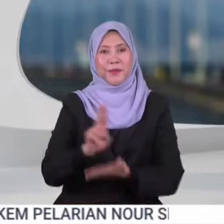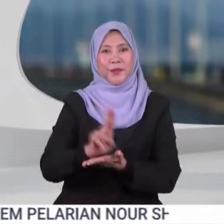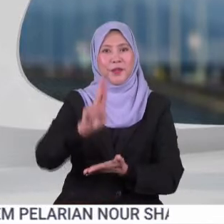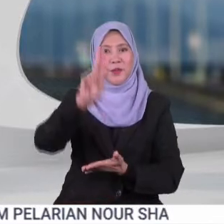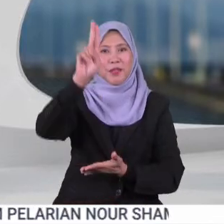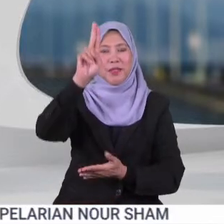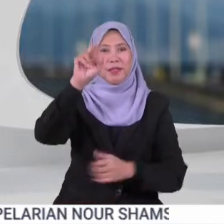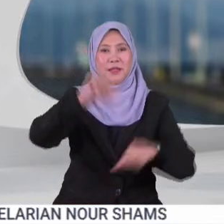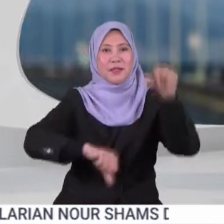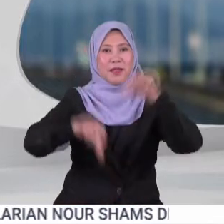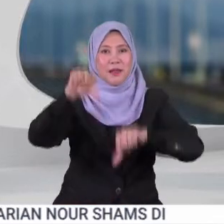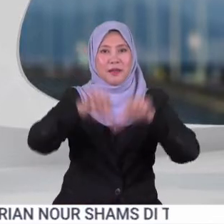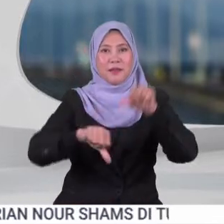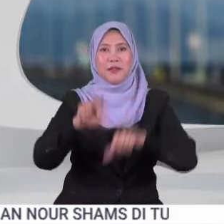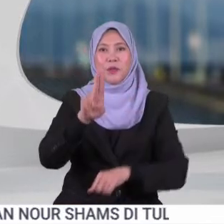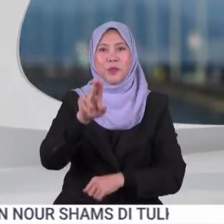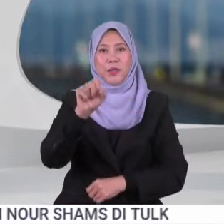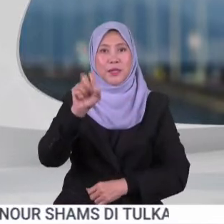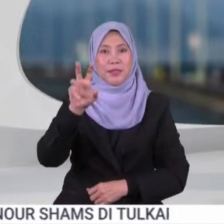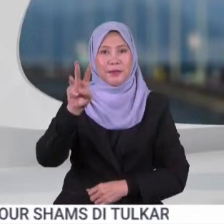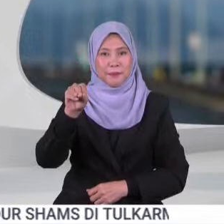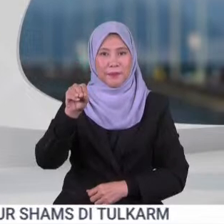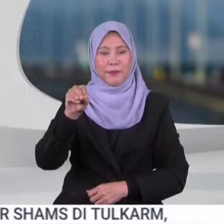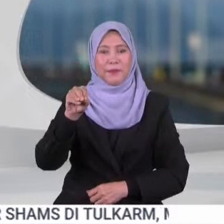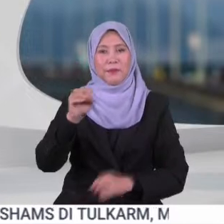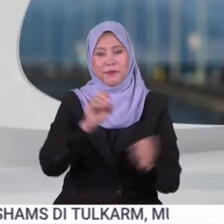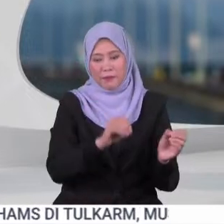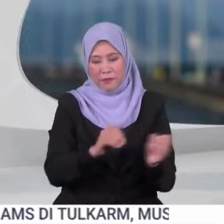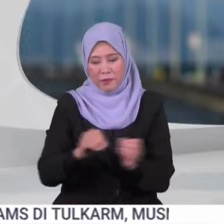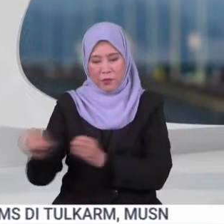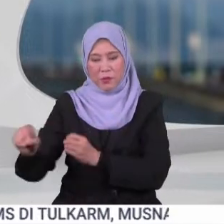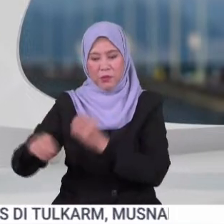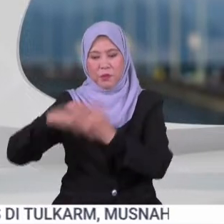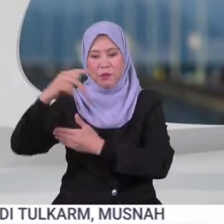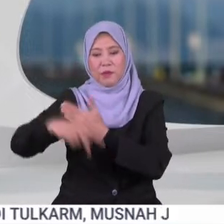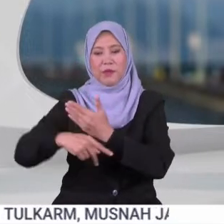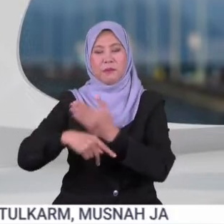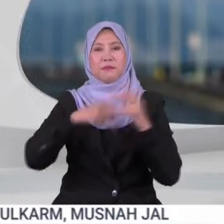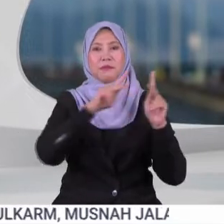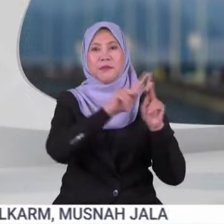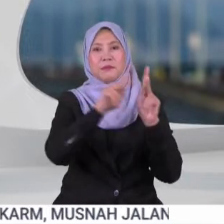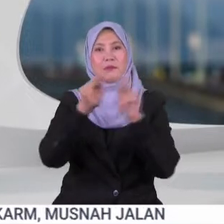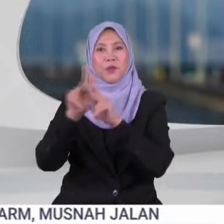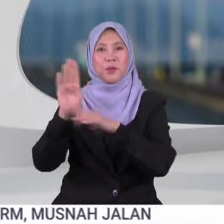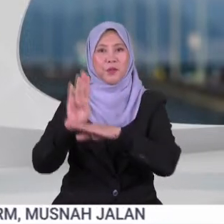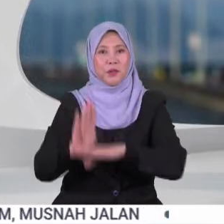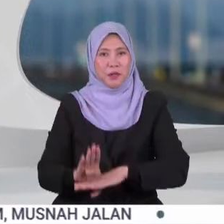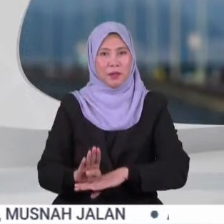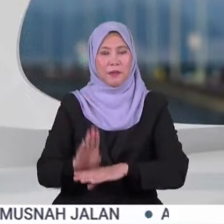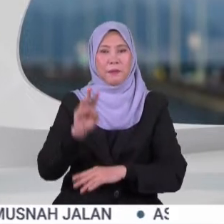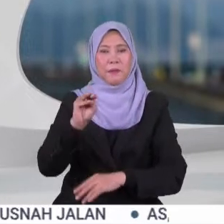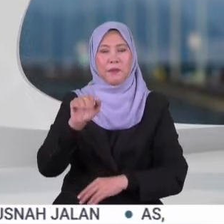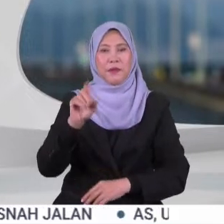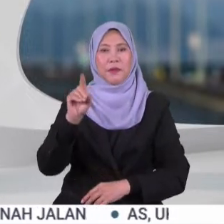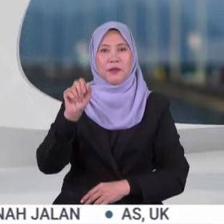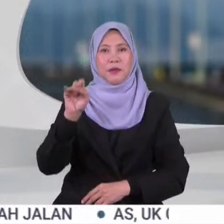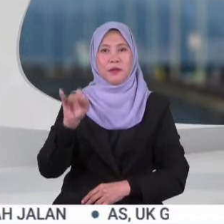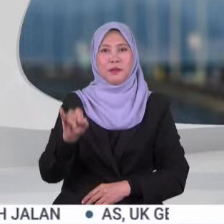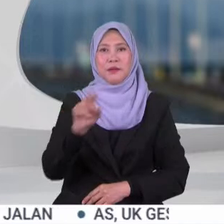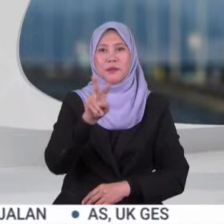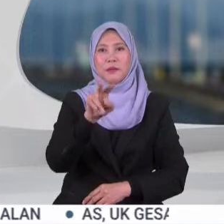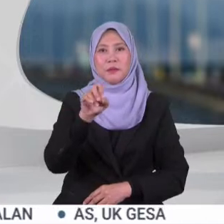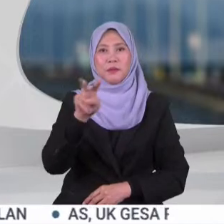Universiti Sains Malaysia USM mengambil inisiatif menganjurkan program Perkampungan Budaya Bahtera Madani